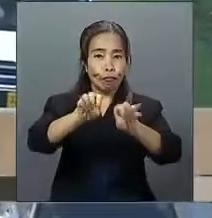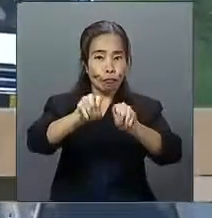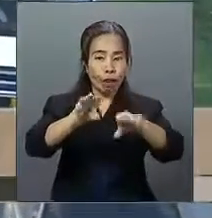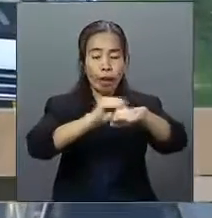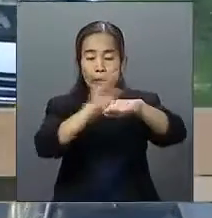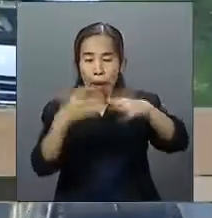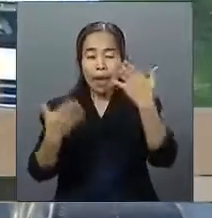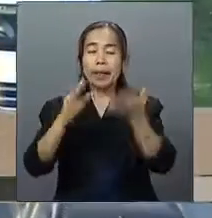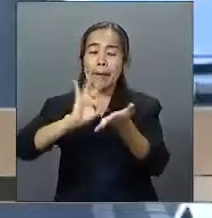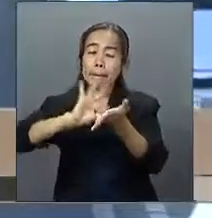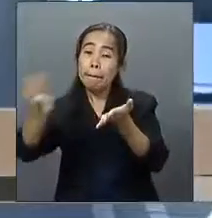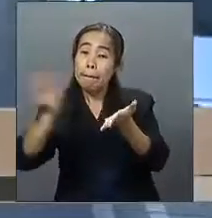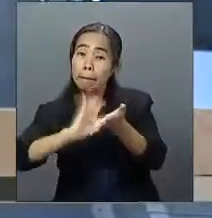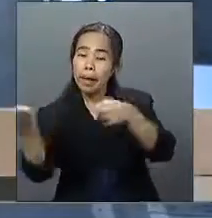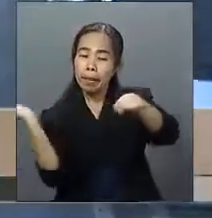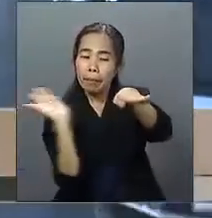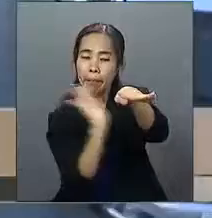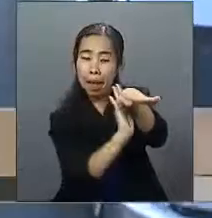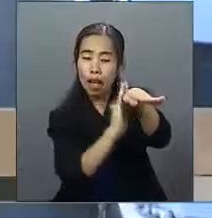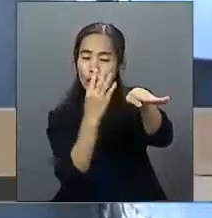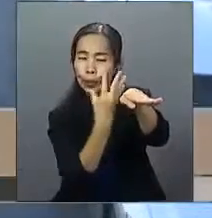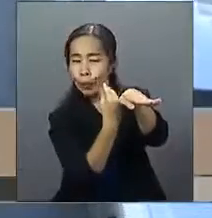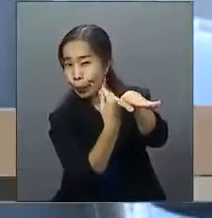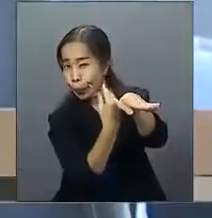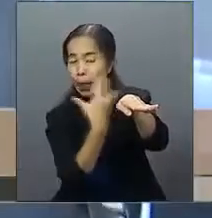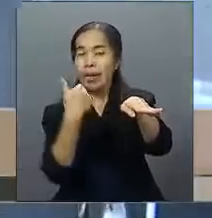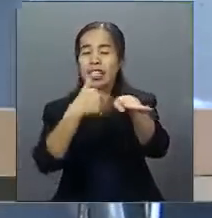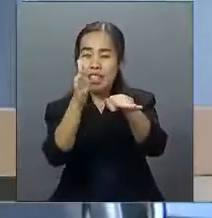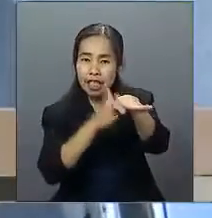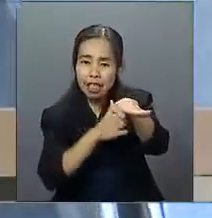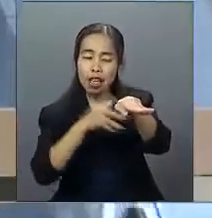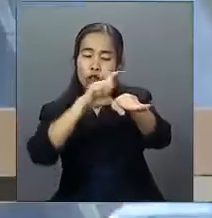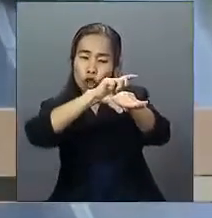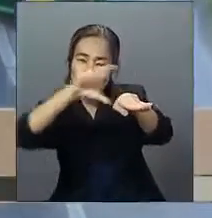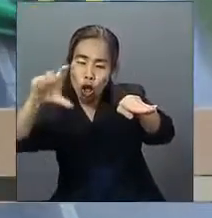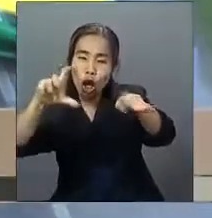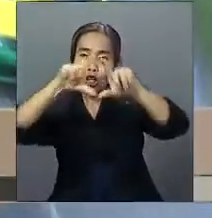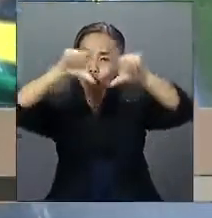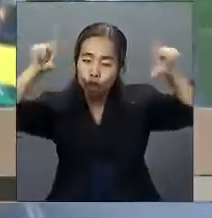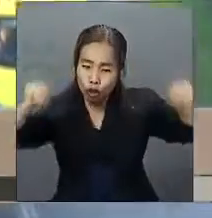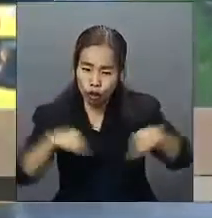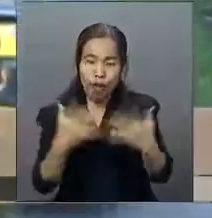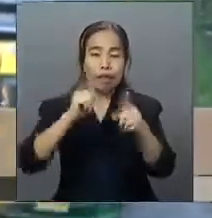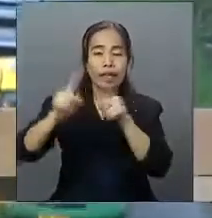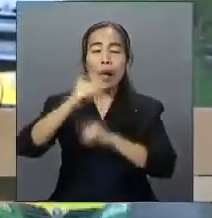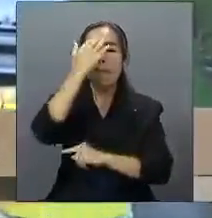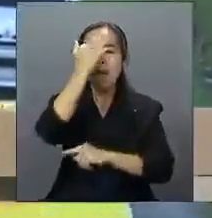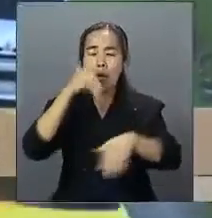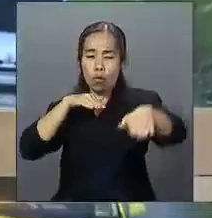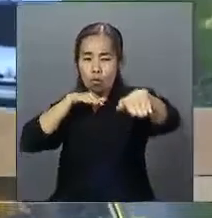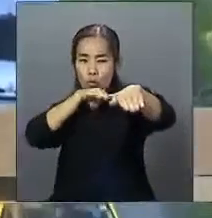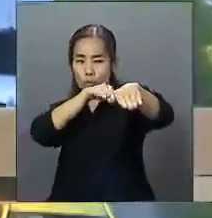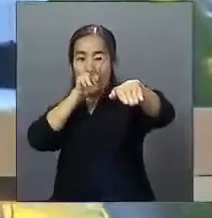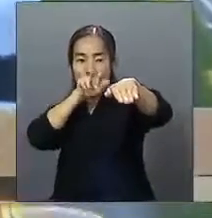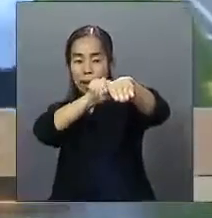นสะท้อนแสงที่มีคุณลักษณะสีขนาดและตำแหน่งติดตั้งที่เหมาะสมเพื่อประสิทธิภาพในการมองเห็นได้อย่างชัดเจ